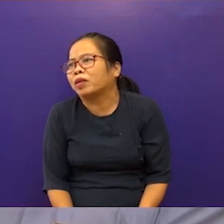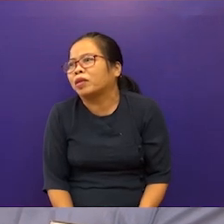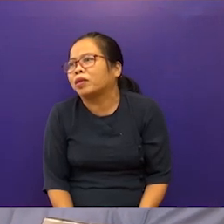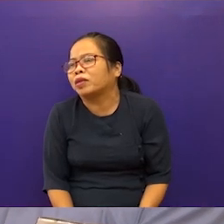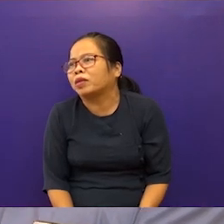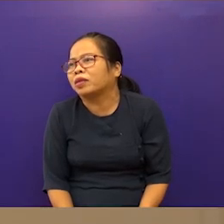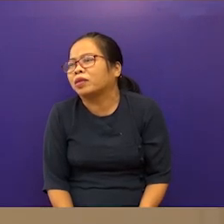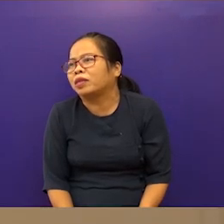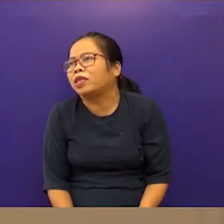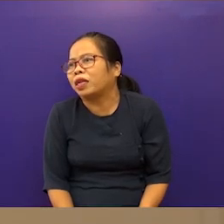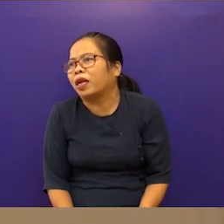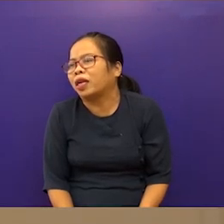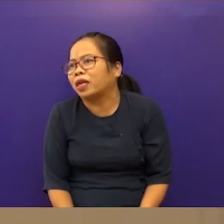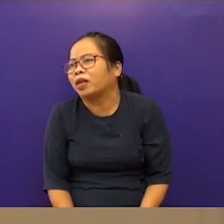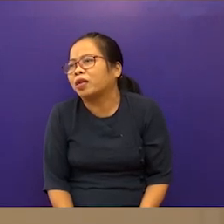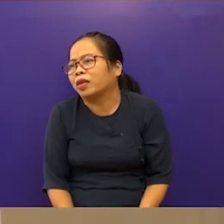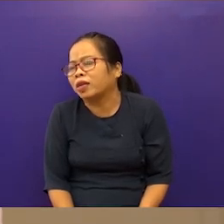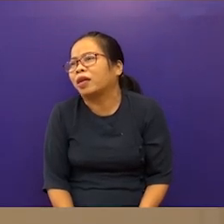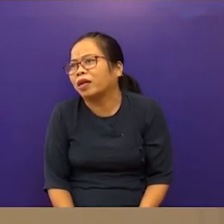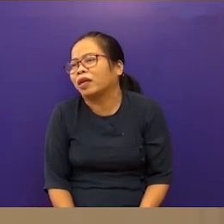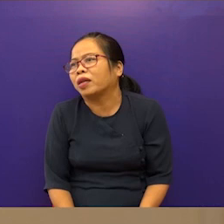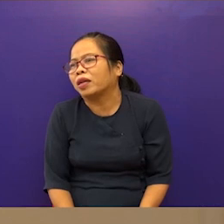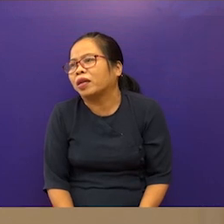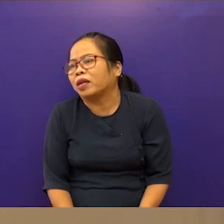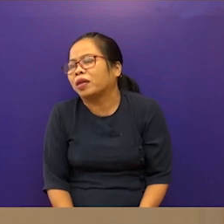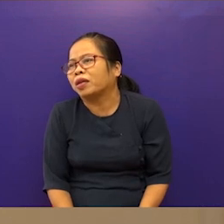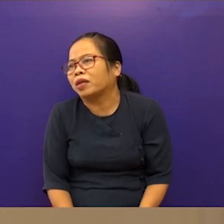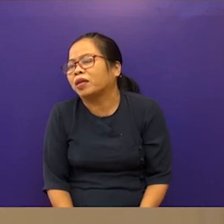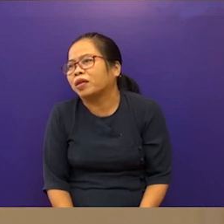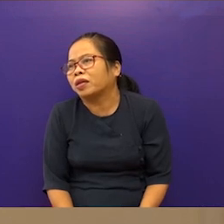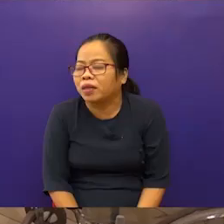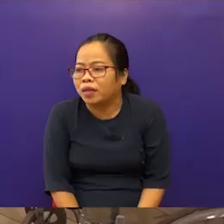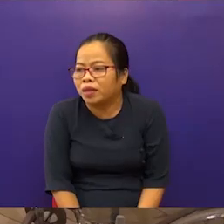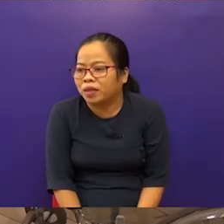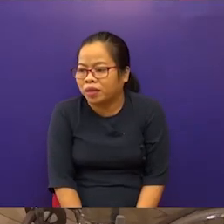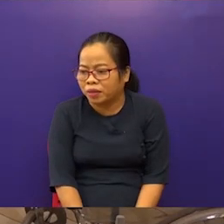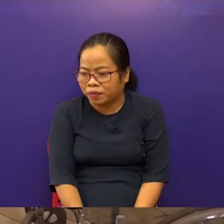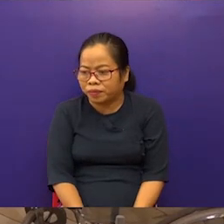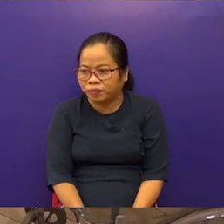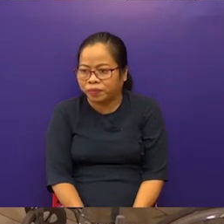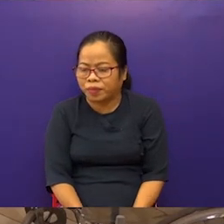တ်ခွင့်ရှိခဲ့ပြီးတော့အခုချိန်မှာအာရှိတင်တယ်ပေါ့ဒီအခွန်ခင်းလွတ်ခွင့်ဆိုဟိုခက်ကတော့ရှိခဲ့ရဆိုတော့ ကျေးဇူး